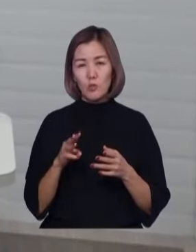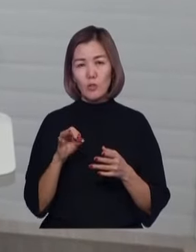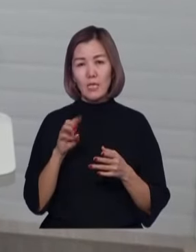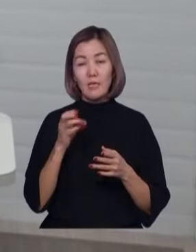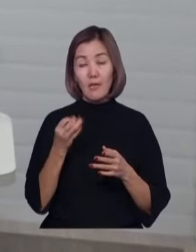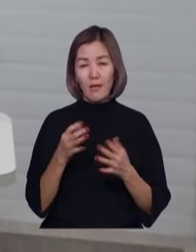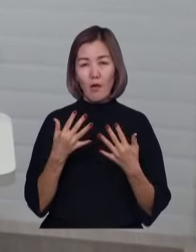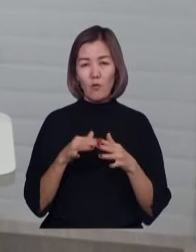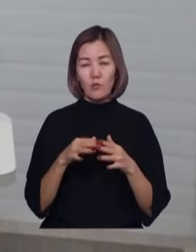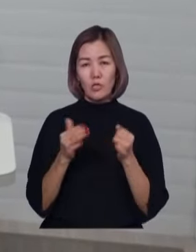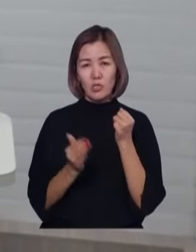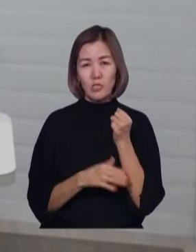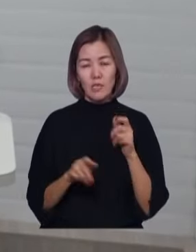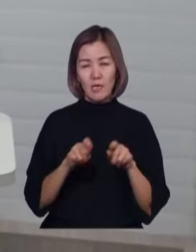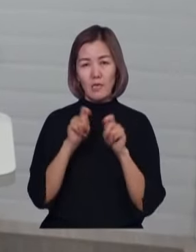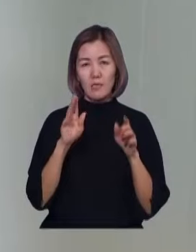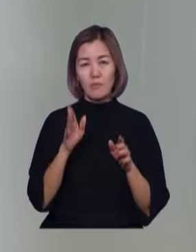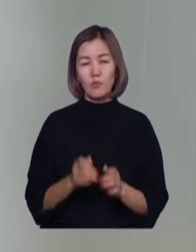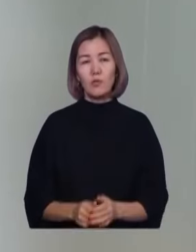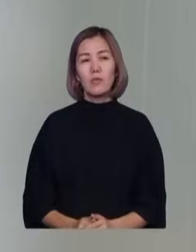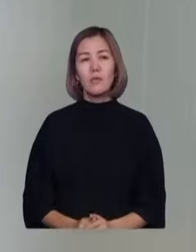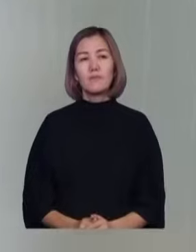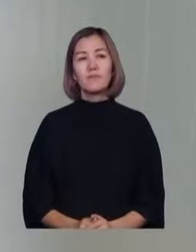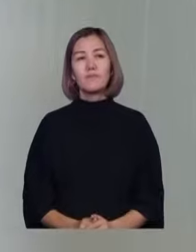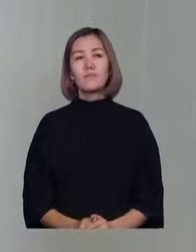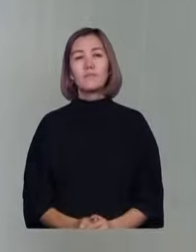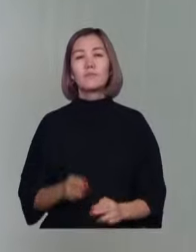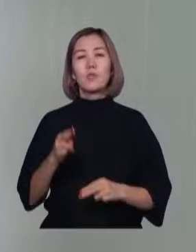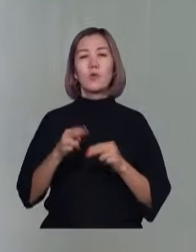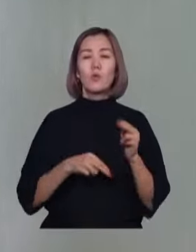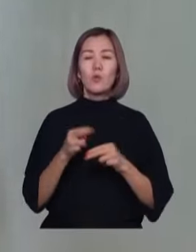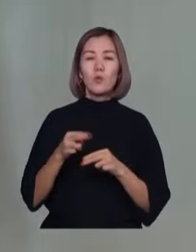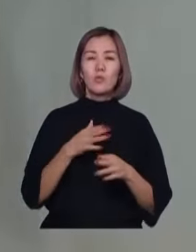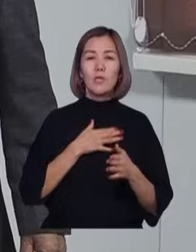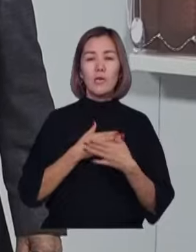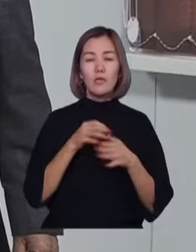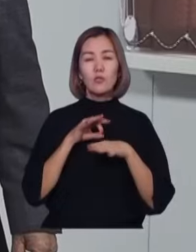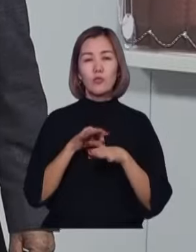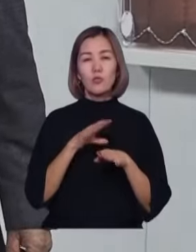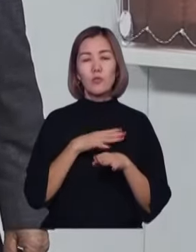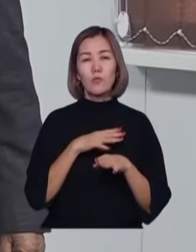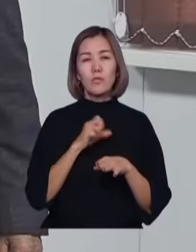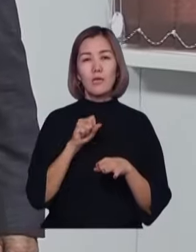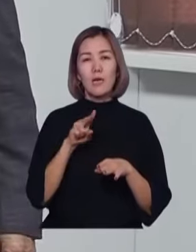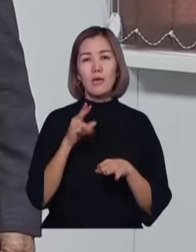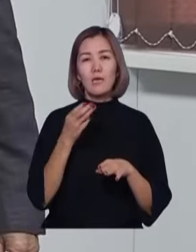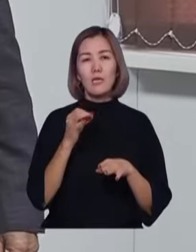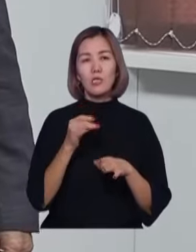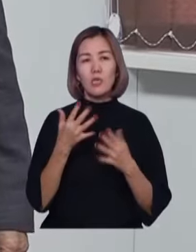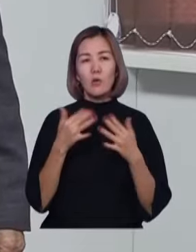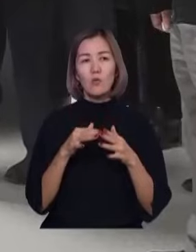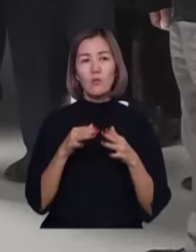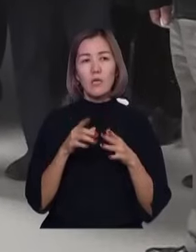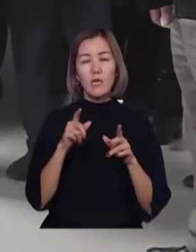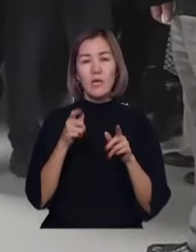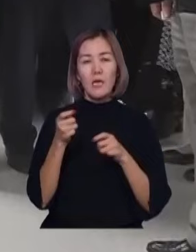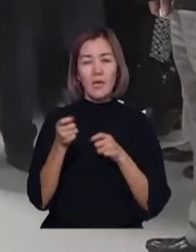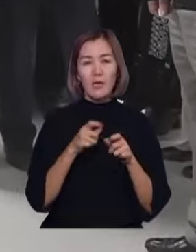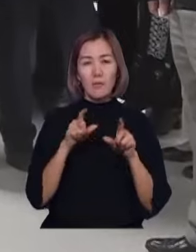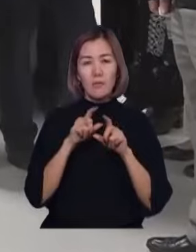ауылында, ол да жылдың аяғына шейін бітіреміз деп отырмыз. Аймақта құрылыс жұмыстары қарқынды жүріп жатыр. Ағешке ауылында жаңа әкімшілік ғимараты